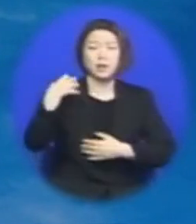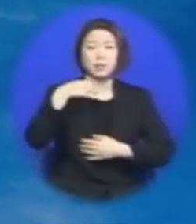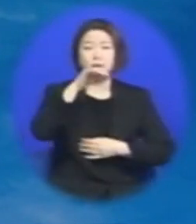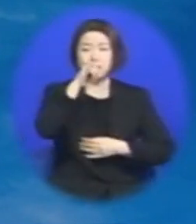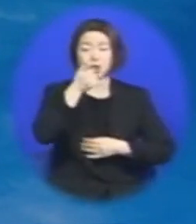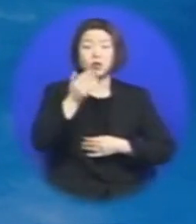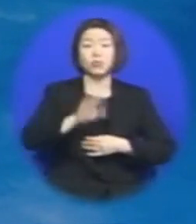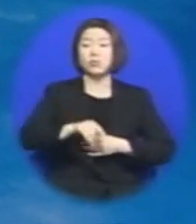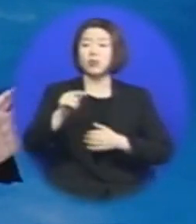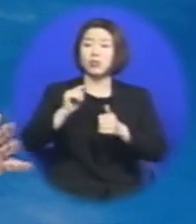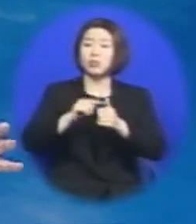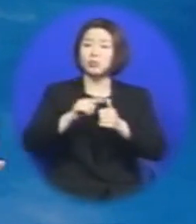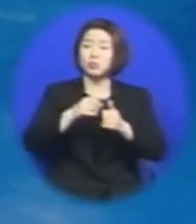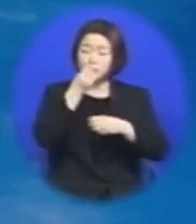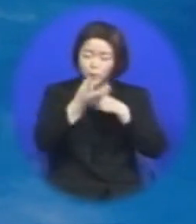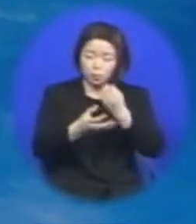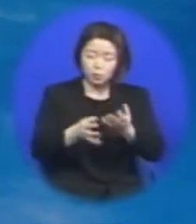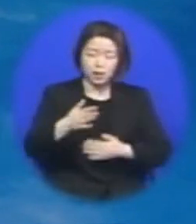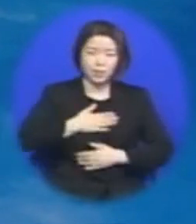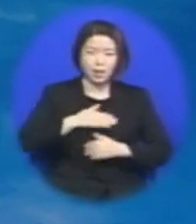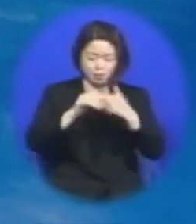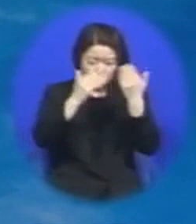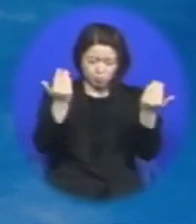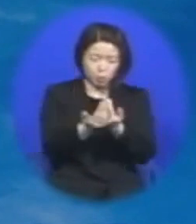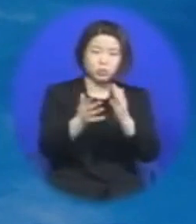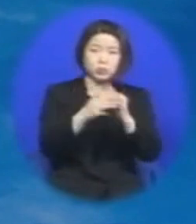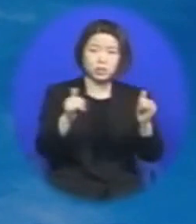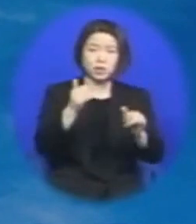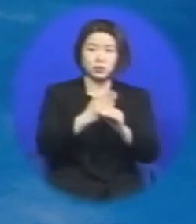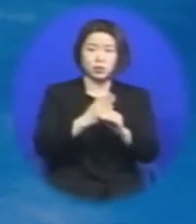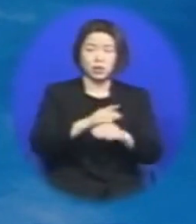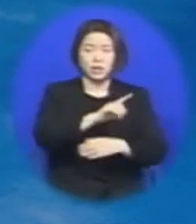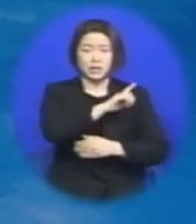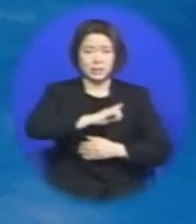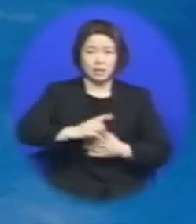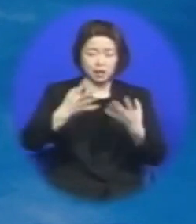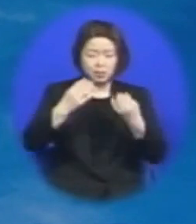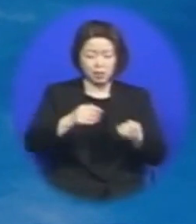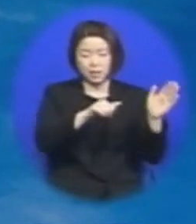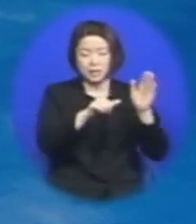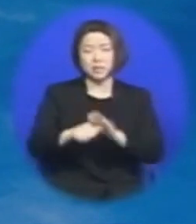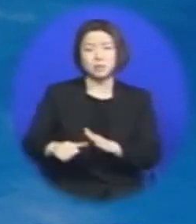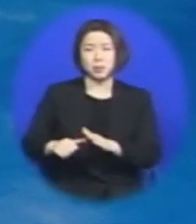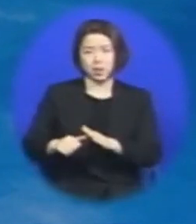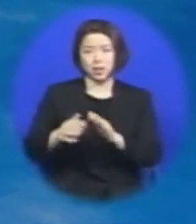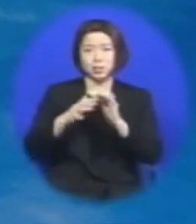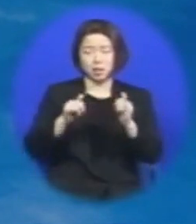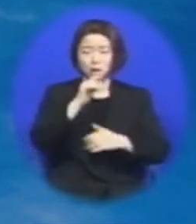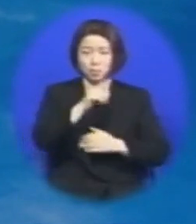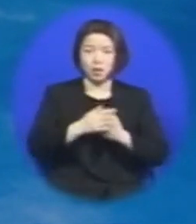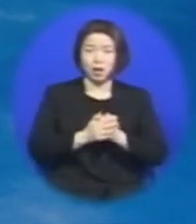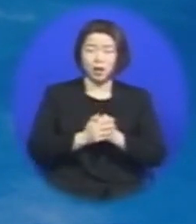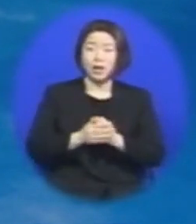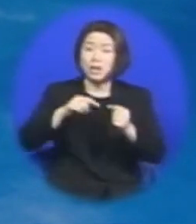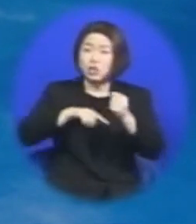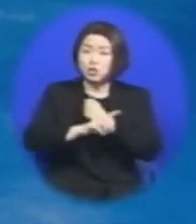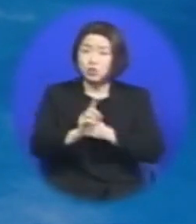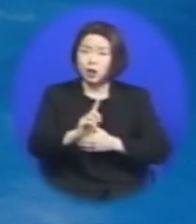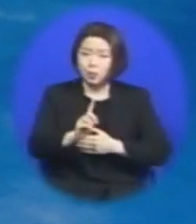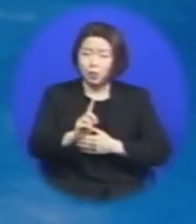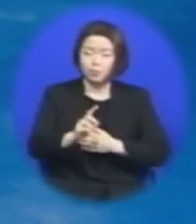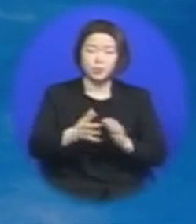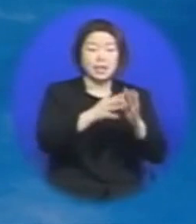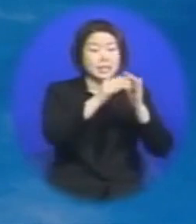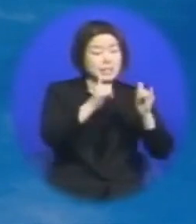고백했어요 나는 모든 사람들 중 의 가장 큰 실패자라고 이유가 뭡니까 사람들과의 시간은 많이